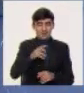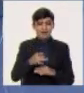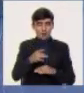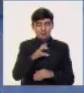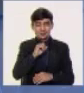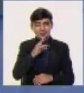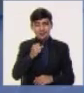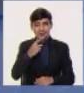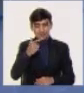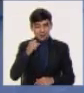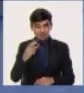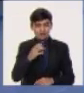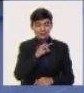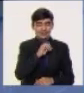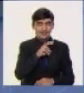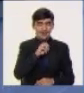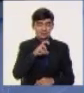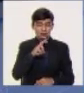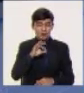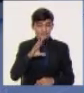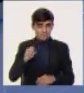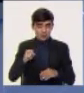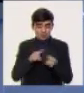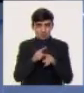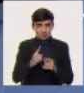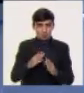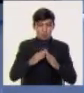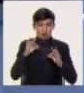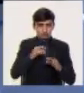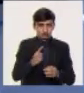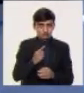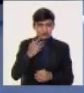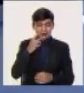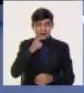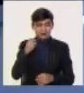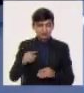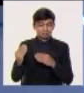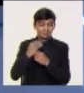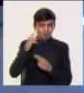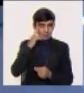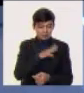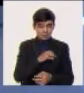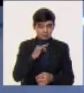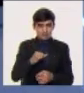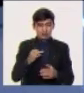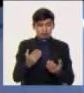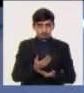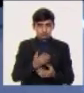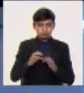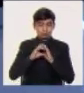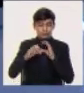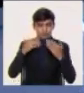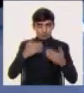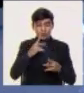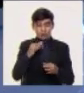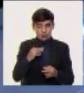сара галльского и коллежского ждут когда их дома подключат газопроводу тем более что его проложили и даже провели к жилищам но